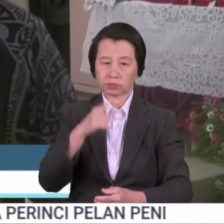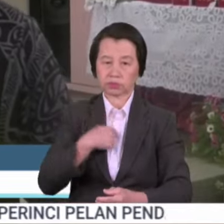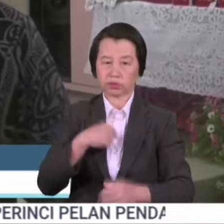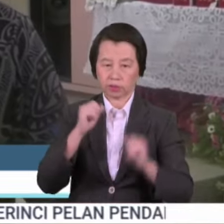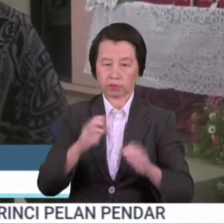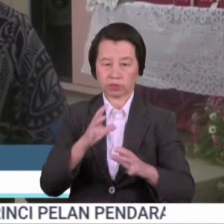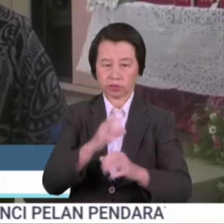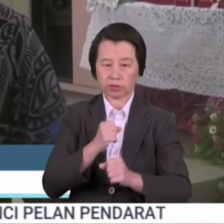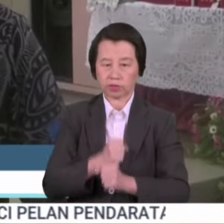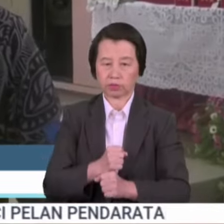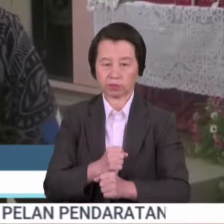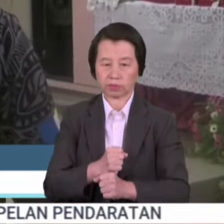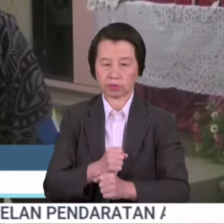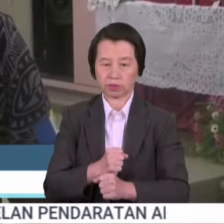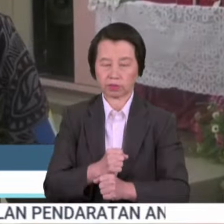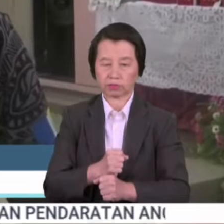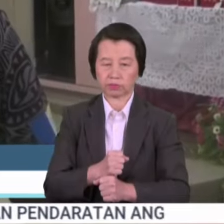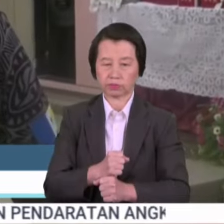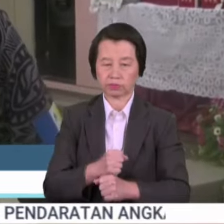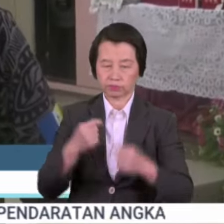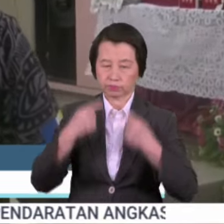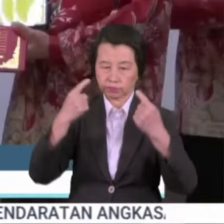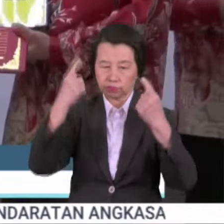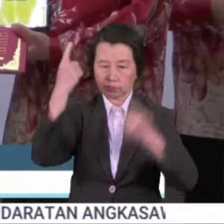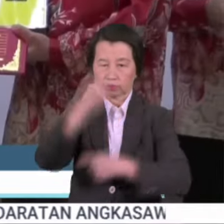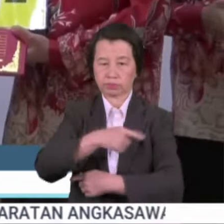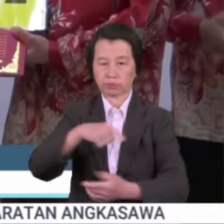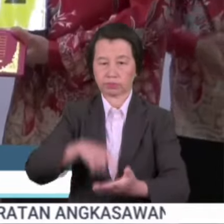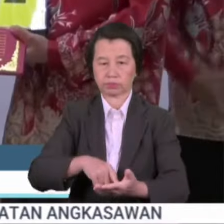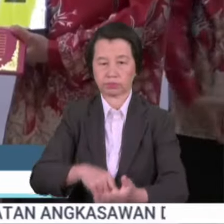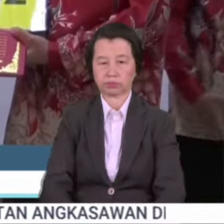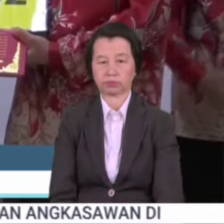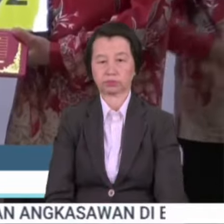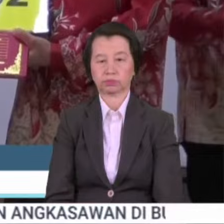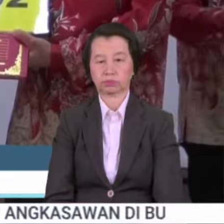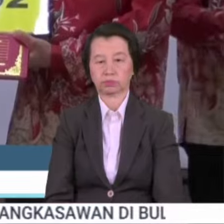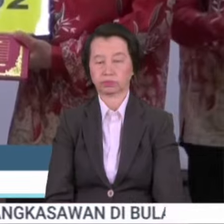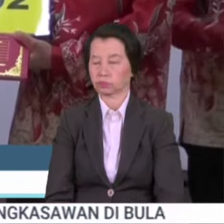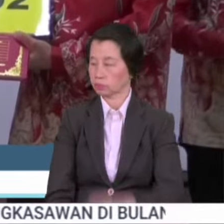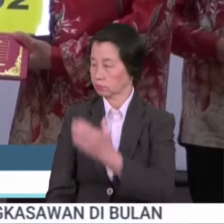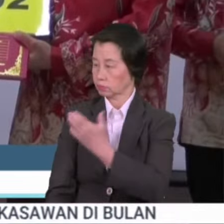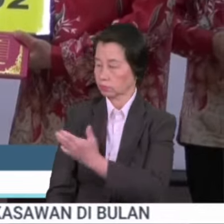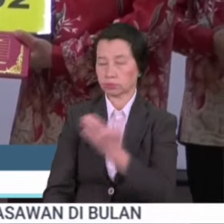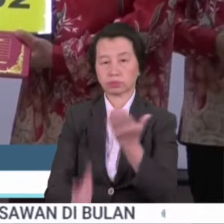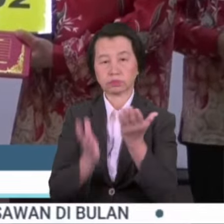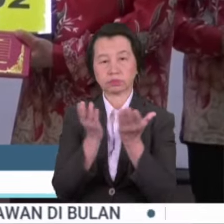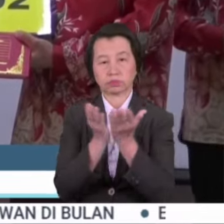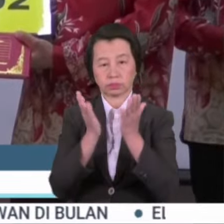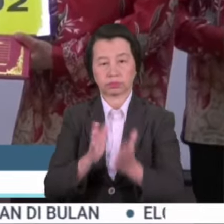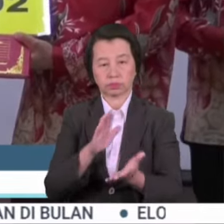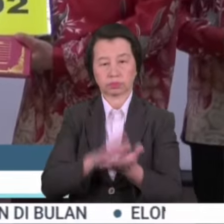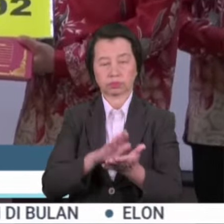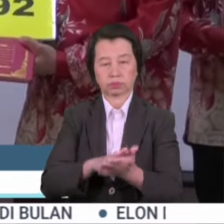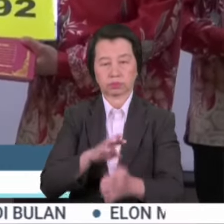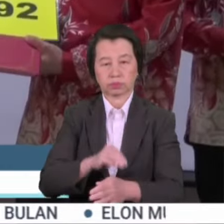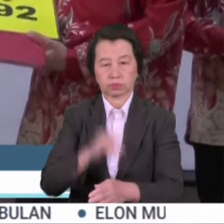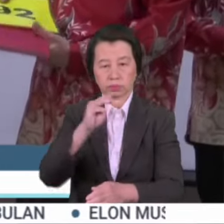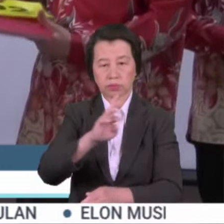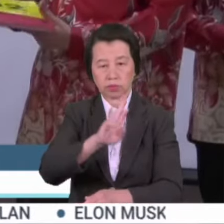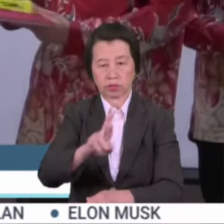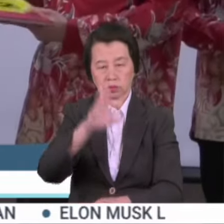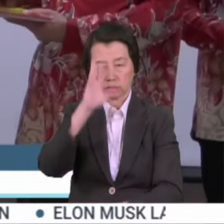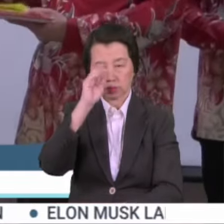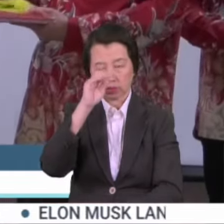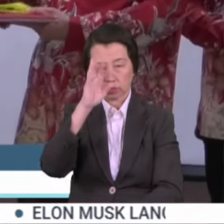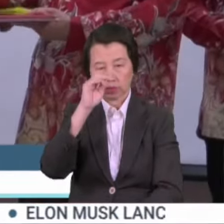boleh dapat kejayaan pada hari ini. Beliau yang merupakan pelajar Sekolah Menengah Kebangsaan Agama